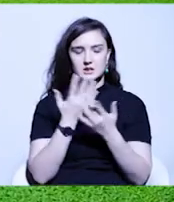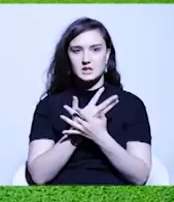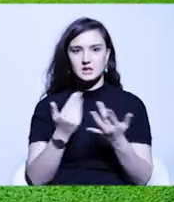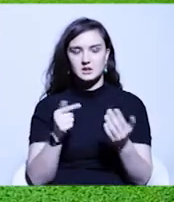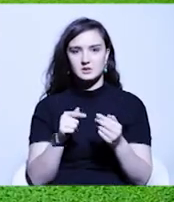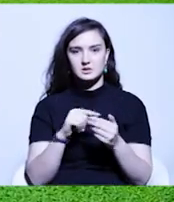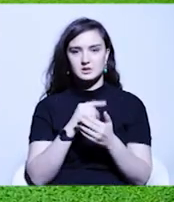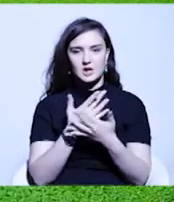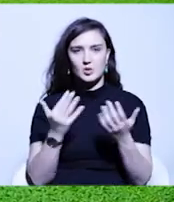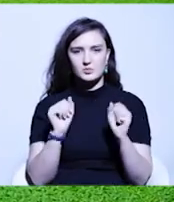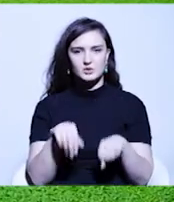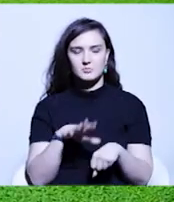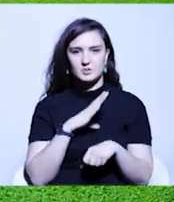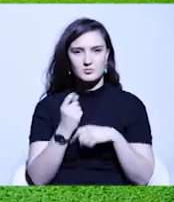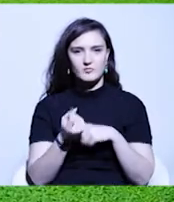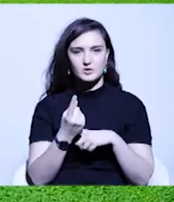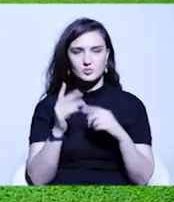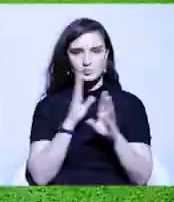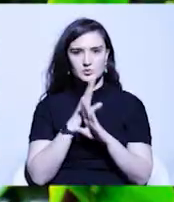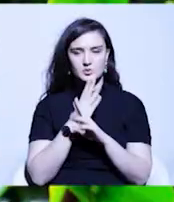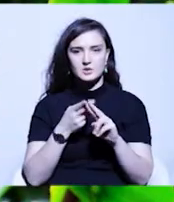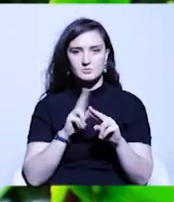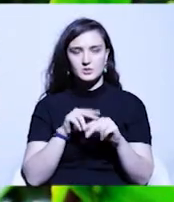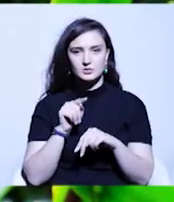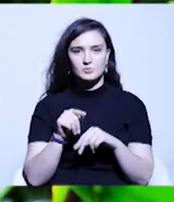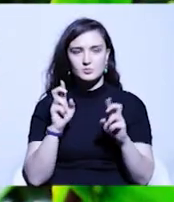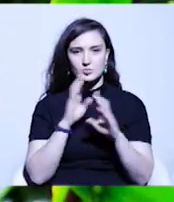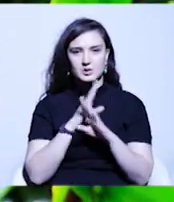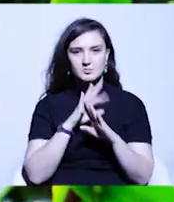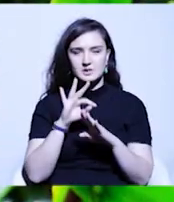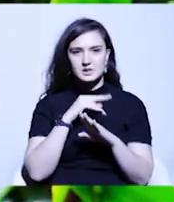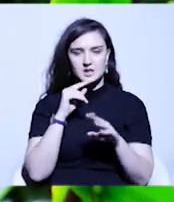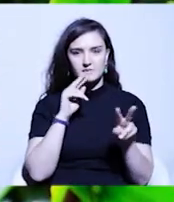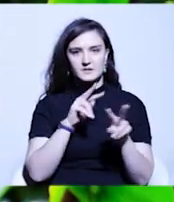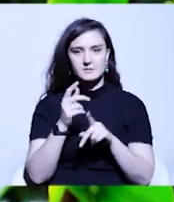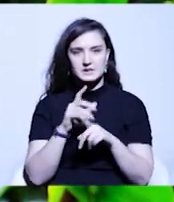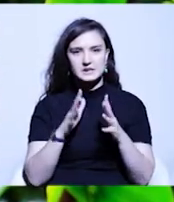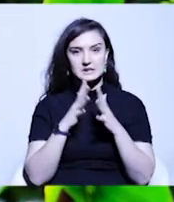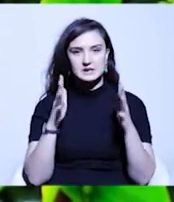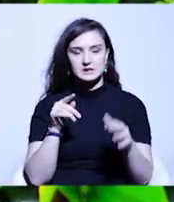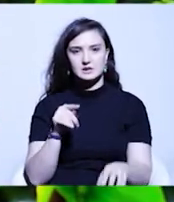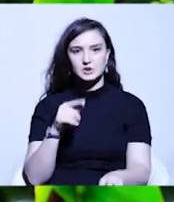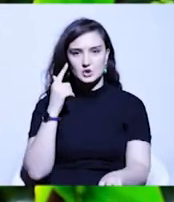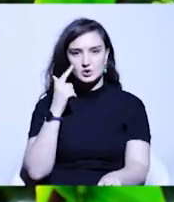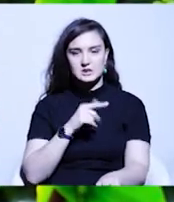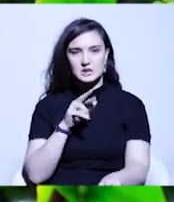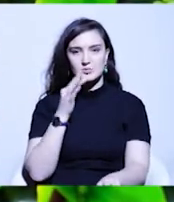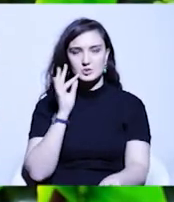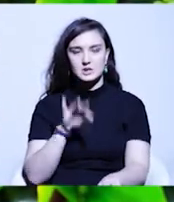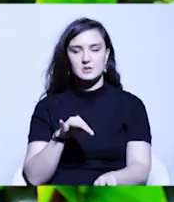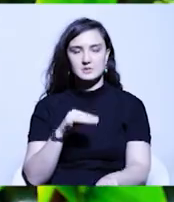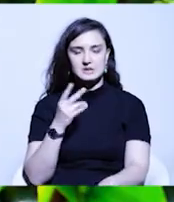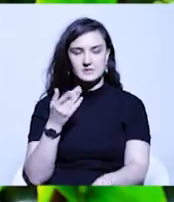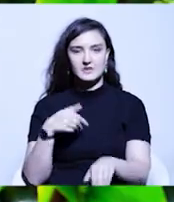ათასგვარი სახეობა შეიძლება აღმოვაჩინოთ ბუნებაში. ამიტომ ბუნებაზე დაკვირვება ძალიან დიდ ცოდნასა და